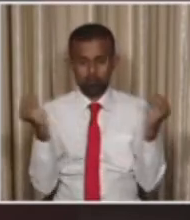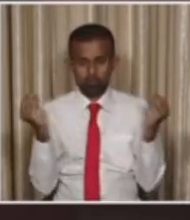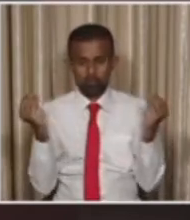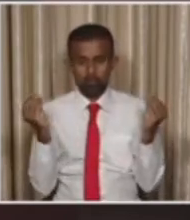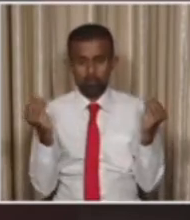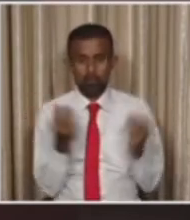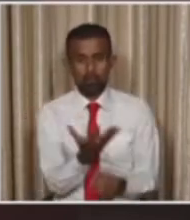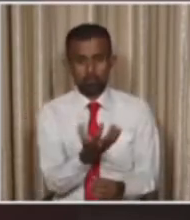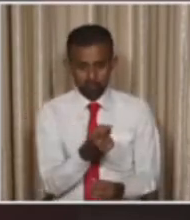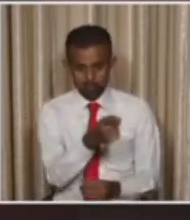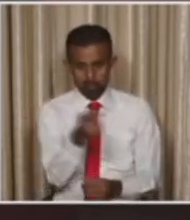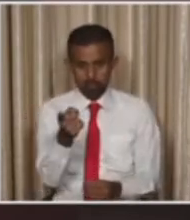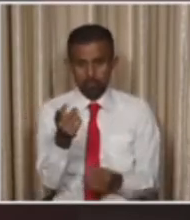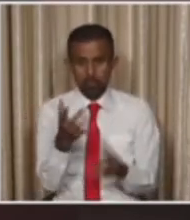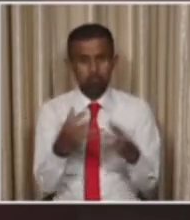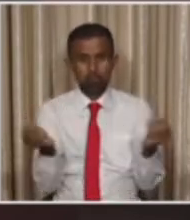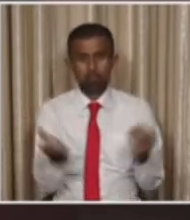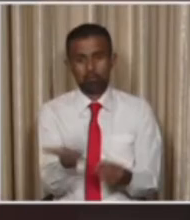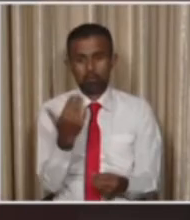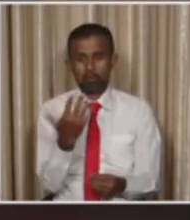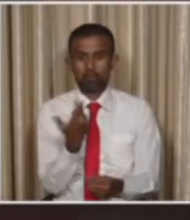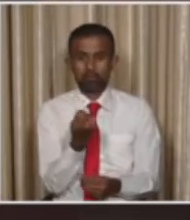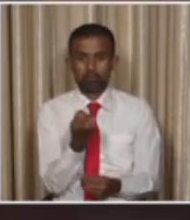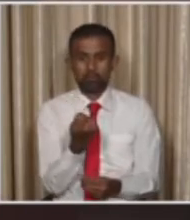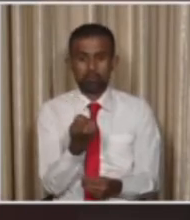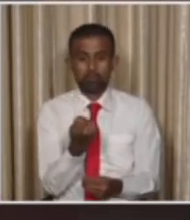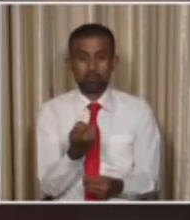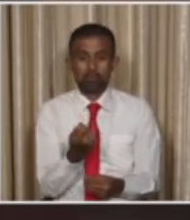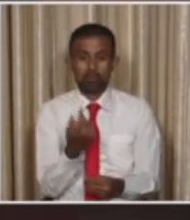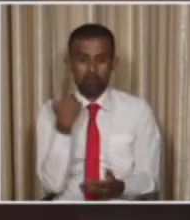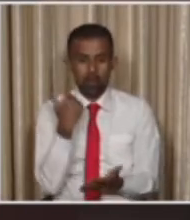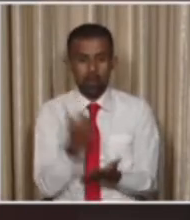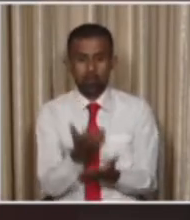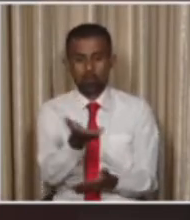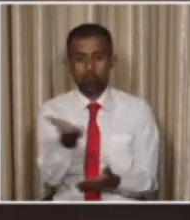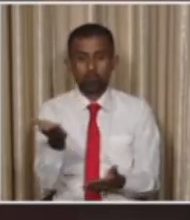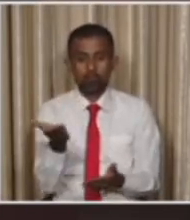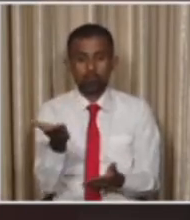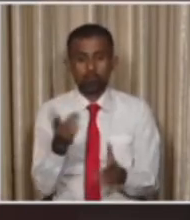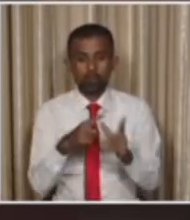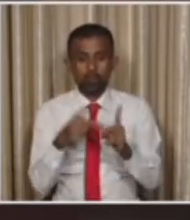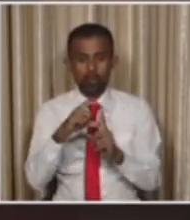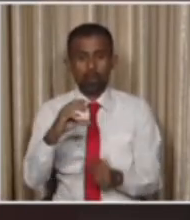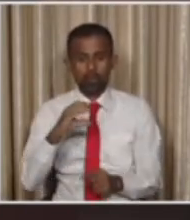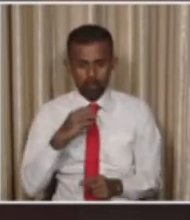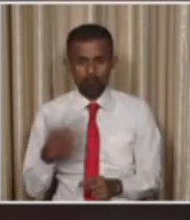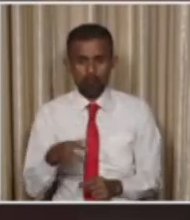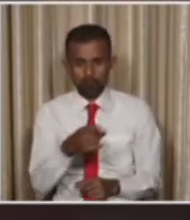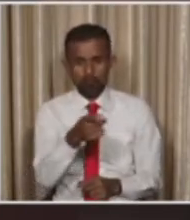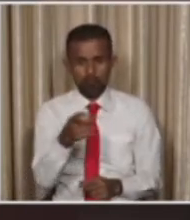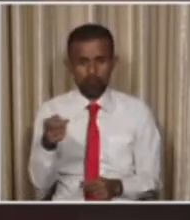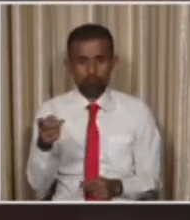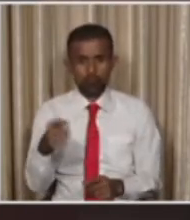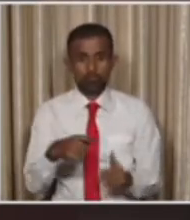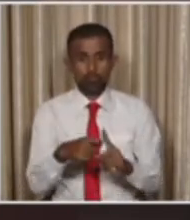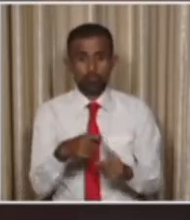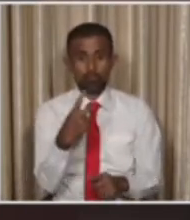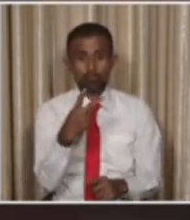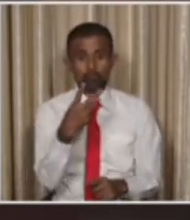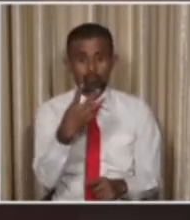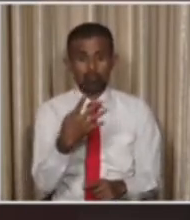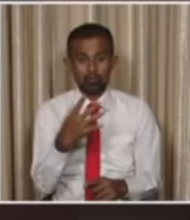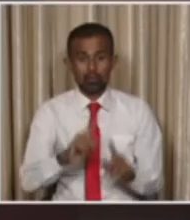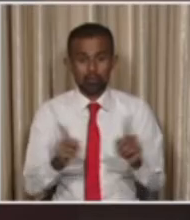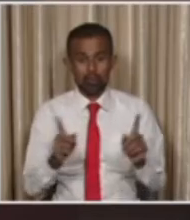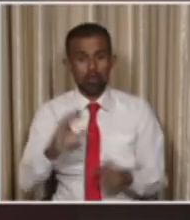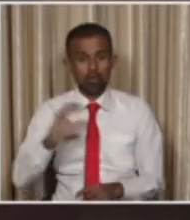ගත්තෝ ඉන්නවනේ ඒක විත්ඩ්‍රෝ කරගන්න දැම්මම නැත්තම් සල්ලි තරම් ආයේ මහර අමාරුවක වැඩෙන්නේ. දැන් ඇඩ්වාන්ස් තරම් ඉන්නේ ගොඩක් කට්ටිය. කෝටි 2 3 4 5 10